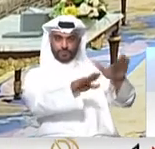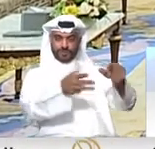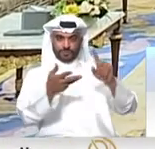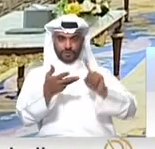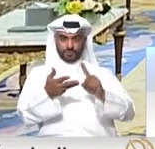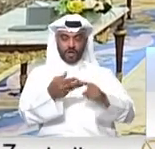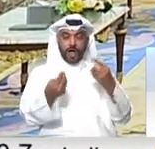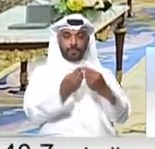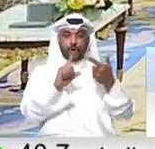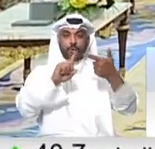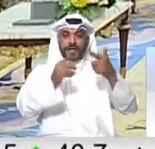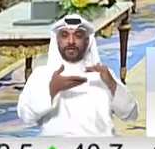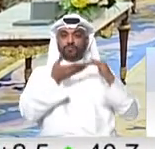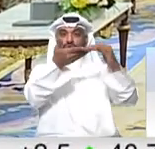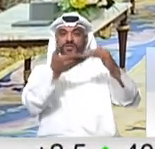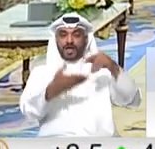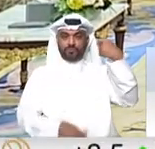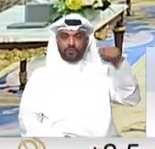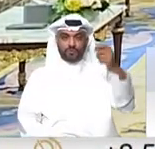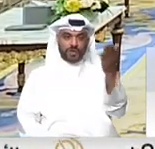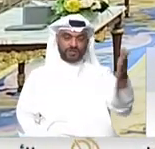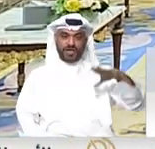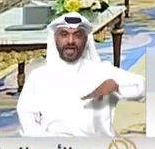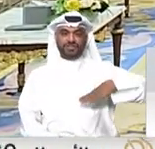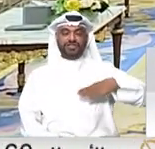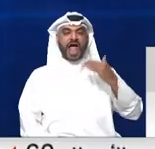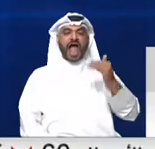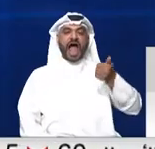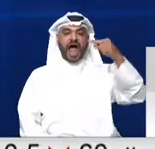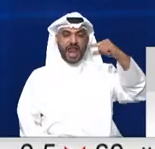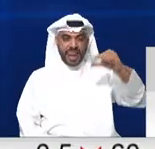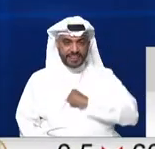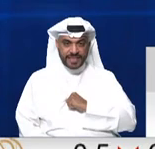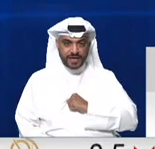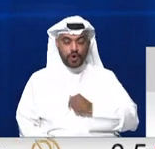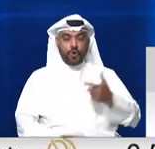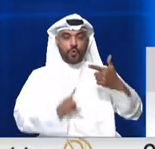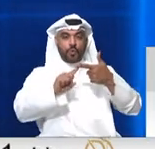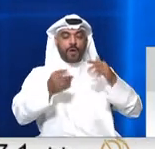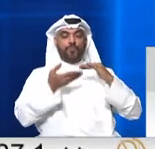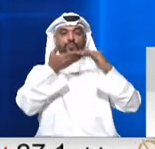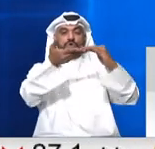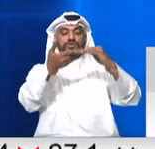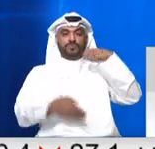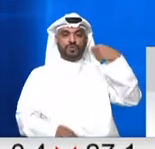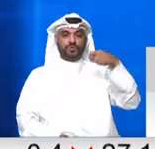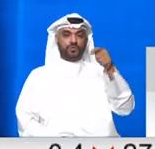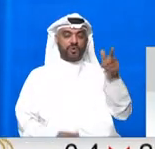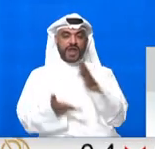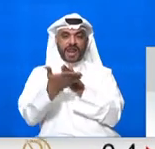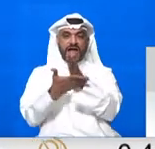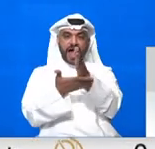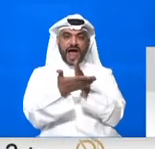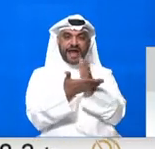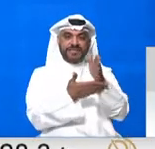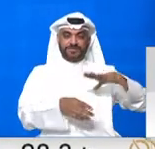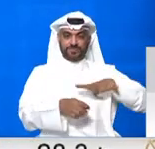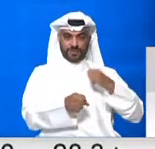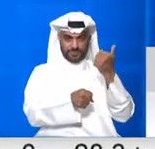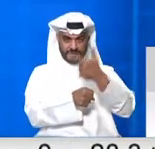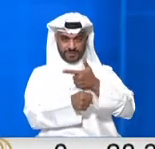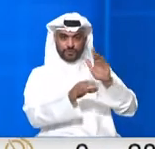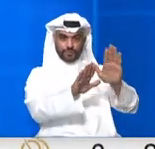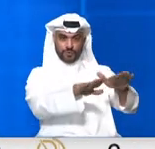والوكيل في الديوان الاميري الشيخ خالد العبد الله الصباح ووكيل الشؤون الخارجيه بمكتب سمو ولي العهد مازن